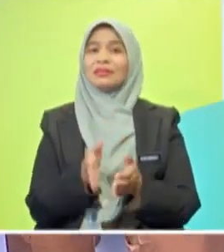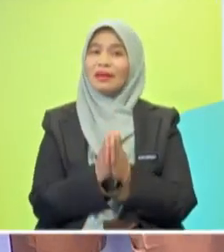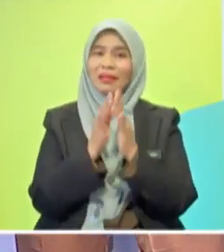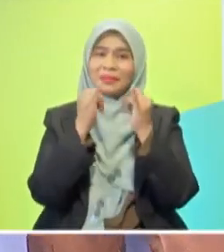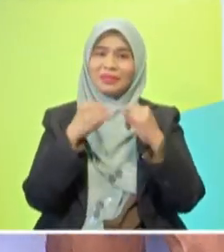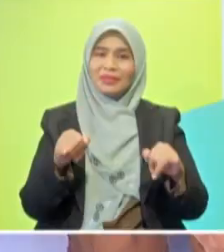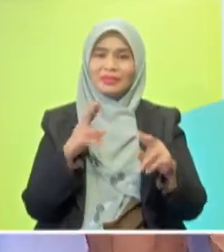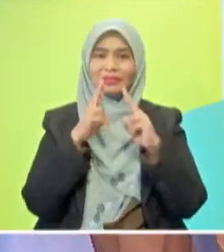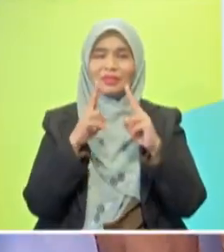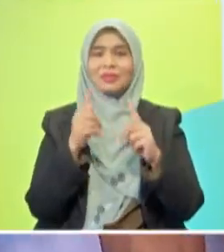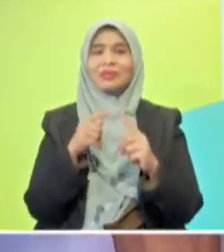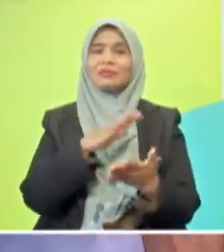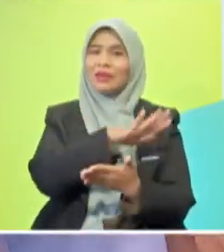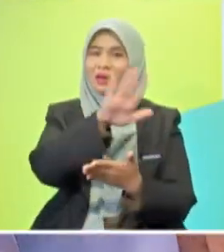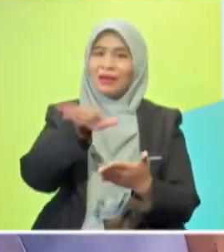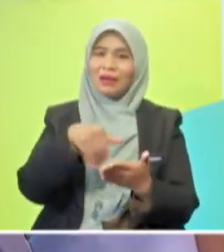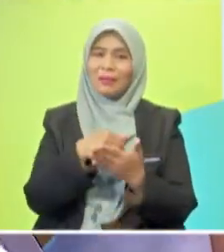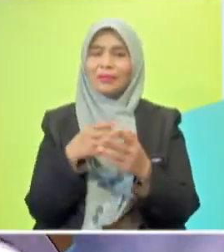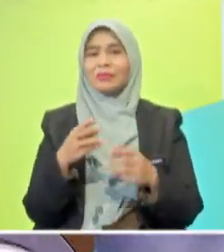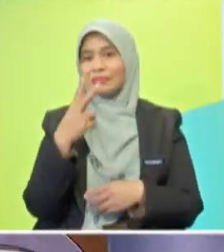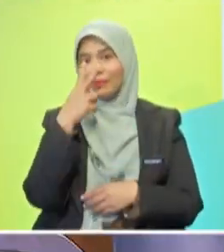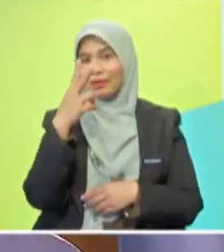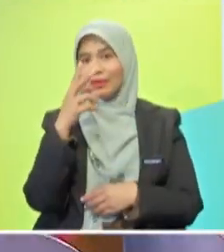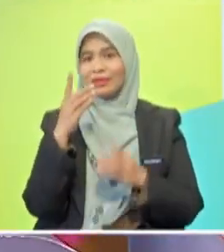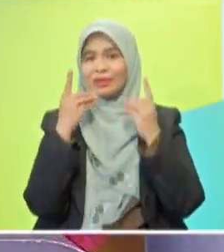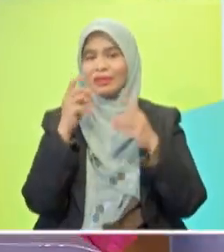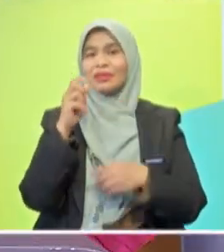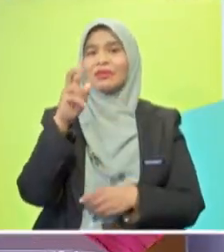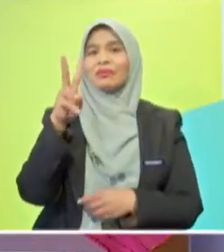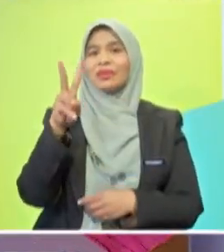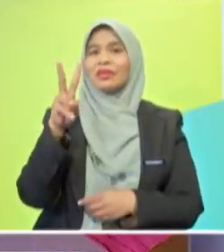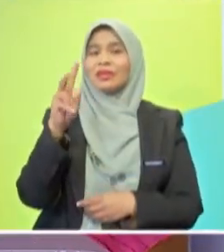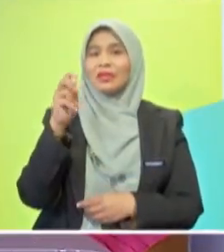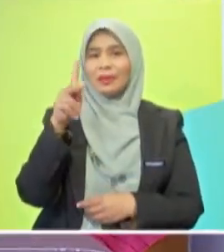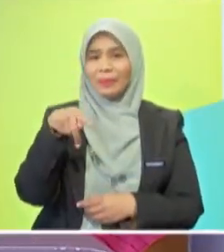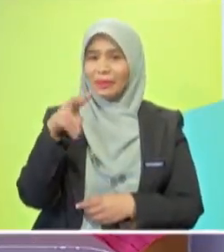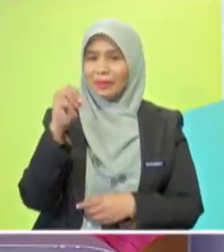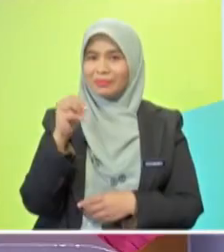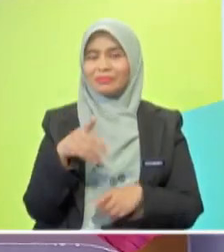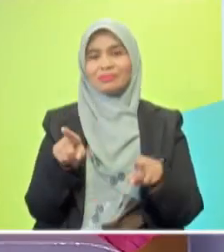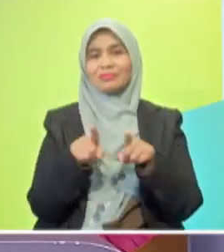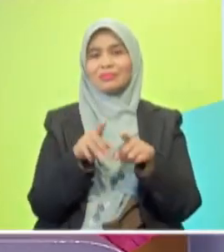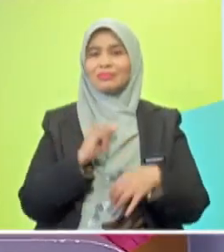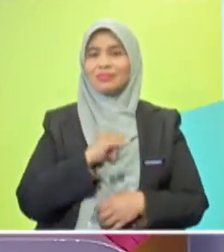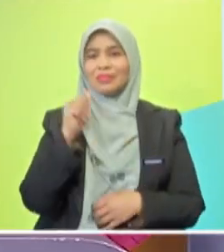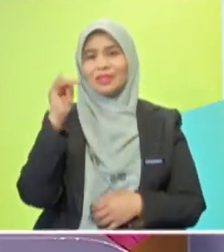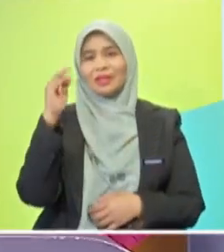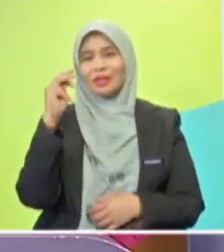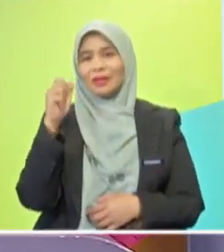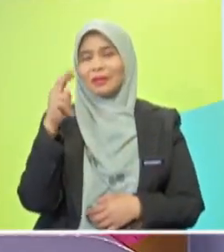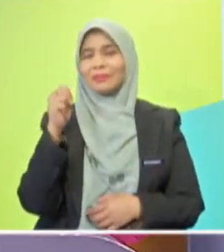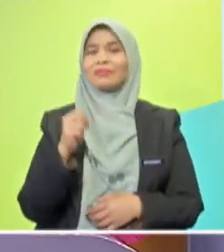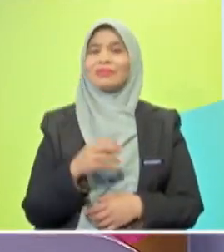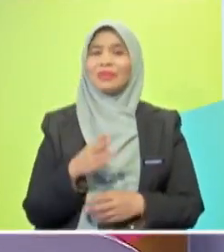sejahtera diucapkan kepada seluruh penonton Didik TV KPM. Kembali lagi bersama saya, Aiman Sufian Azman. Pada hari ini,